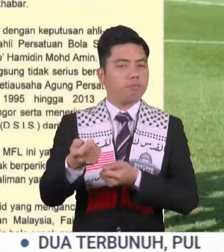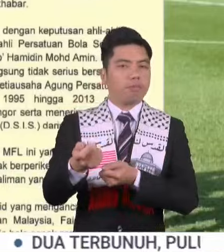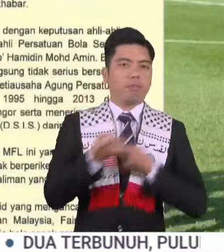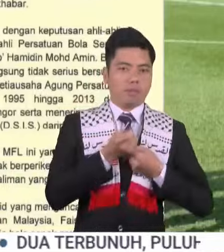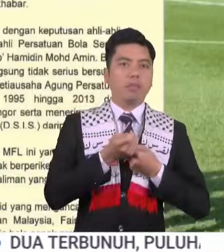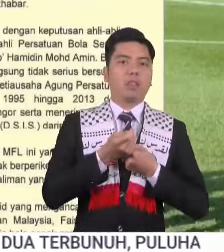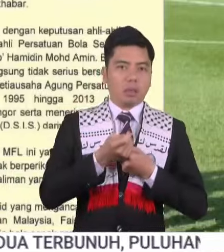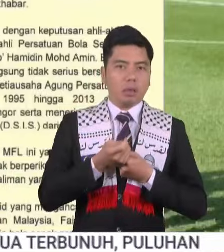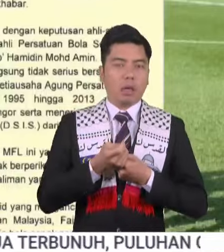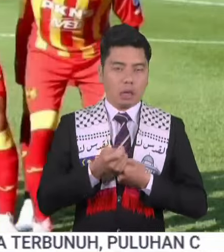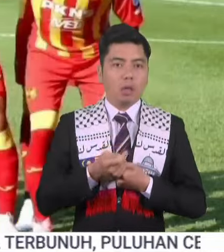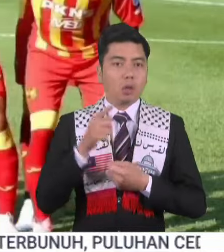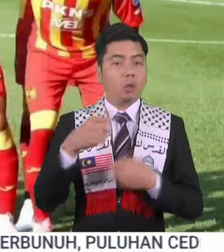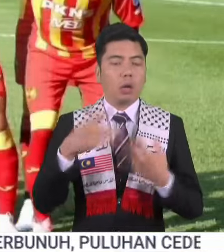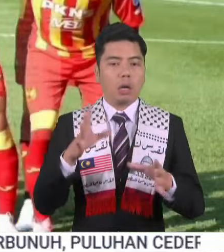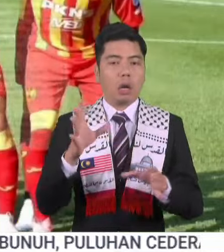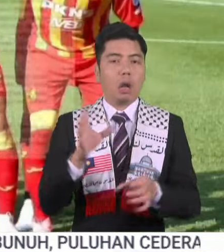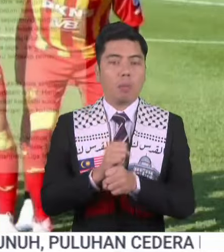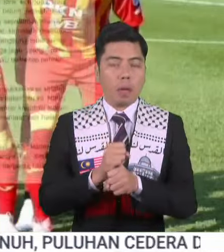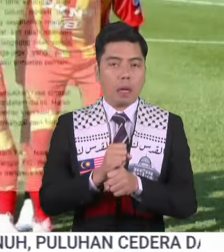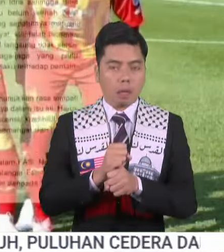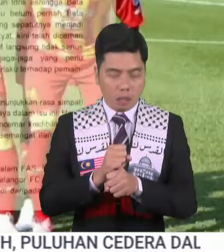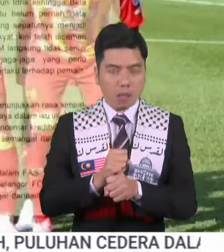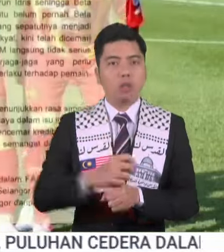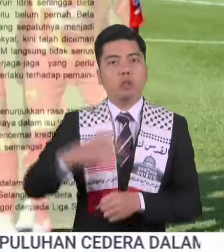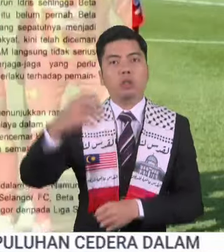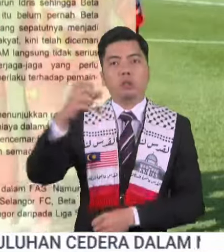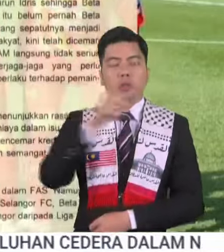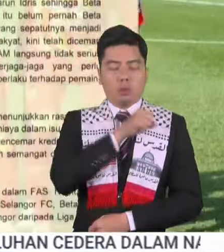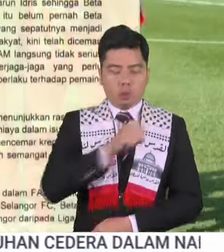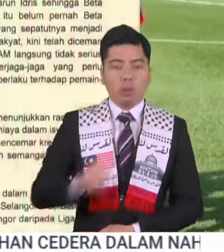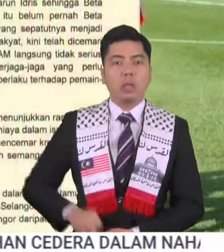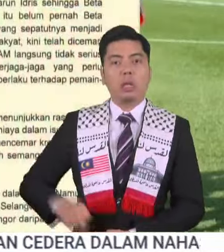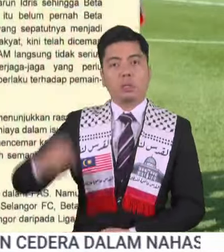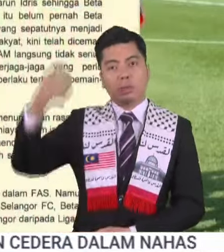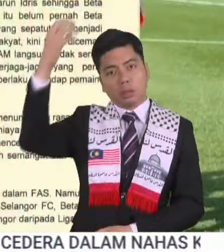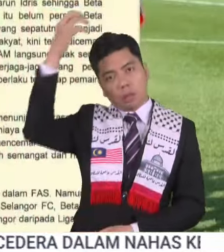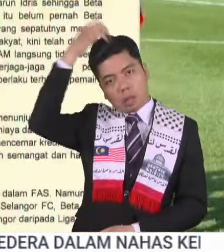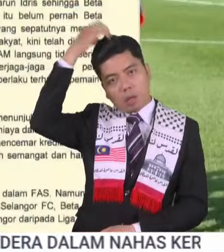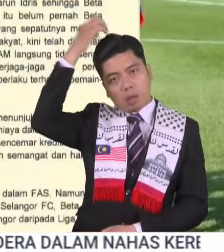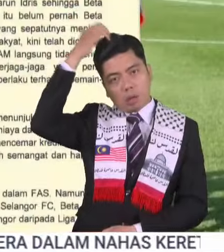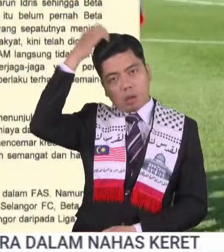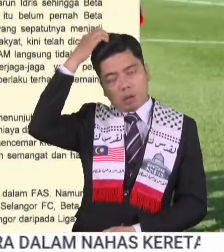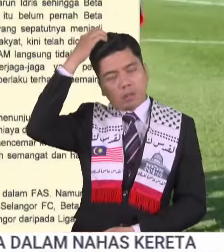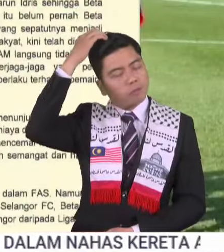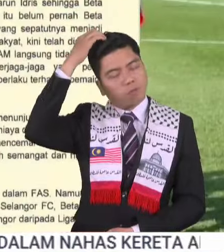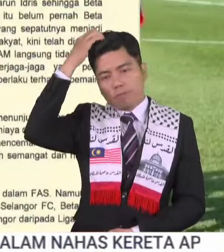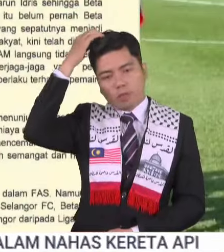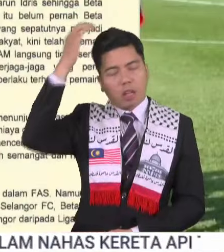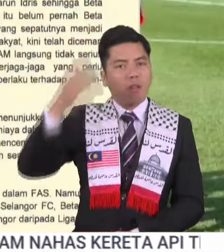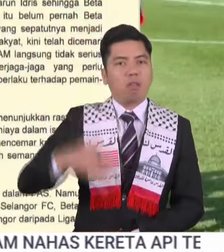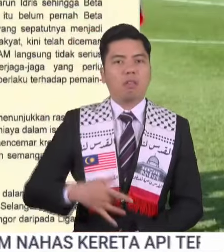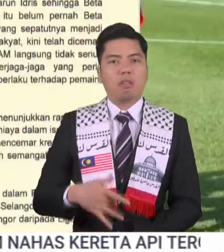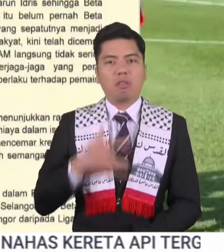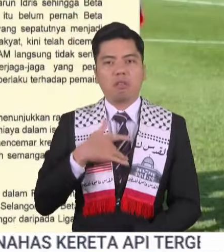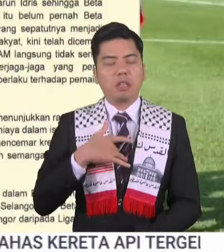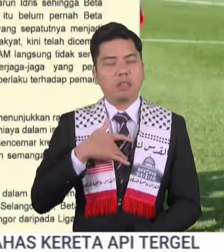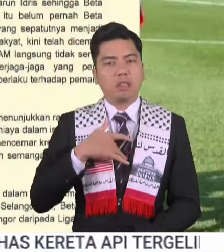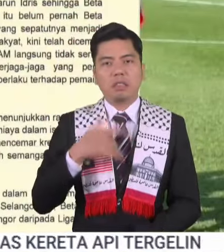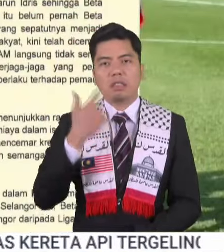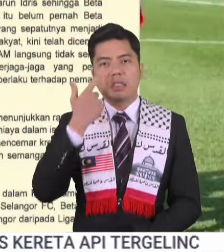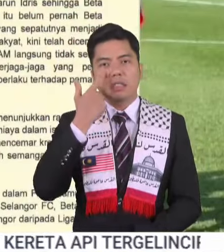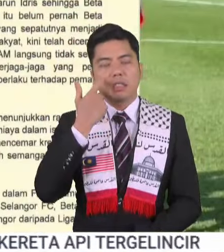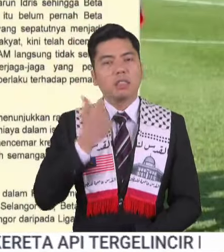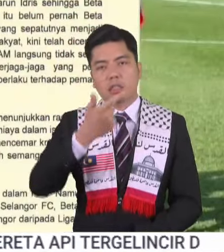balik. Isu itu turut mendapat perhatian Sultan Selangor, Sultan Sharafuddin Idris Shah yang menzahirkan rasa amat